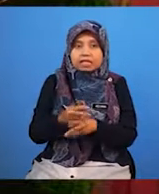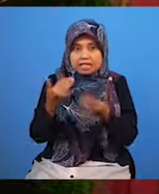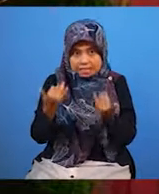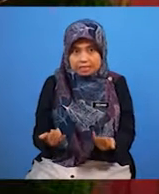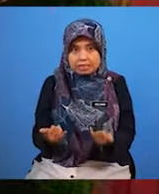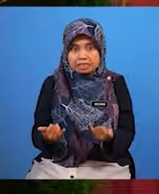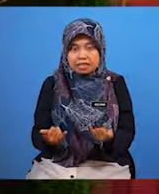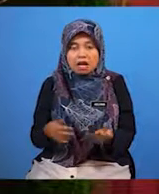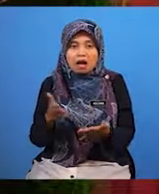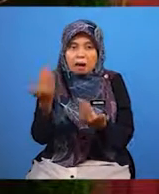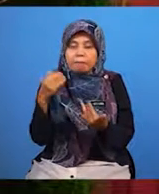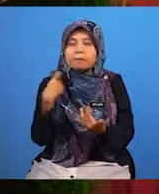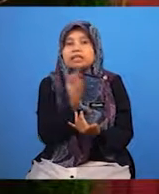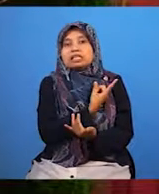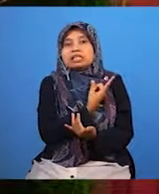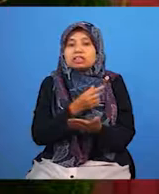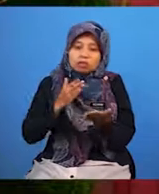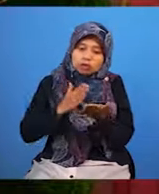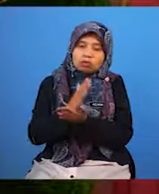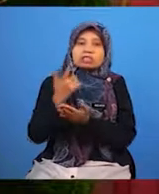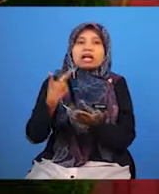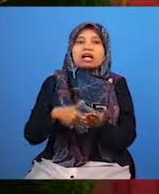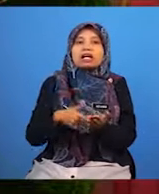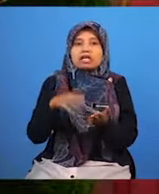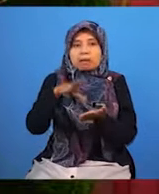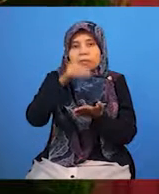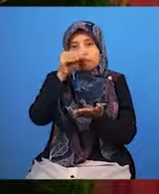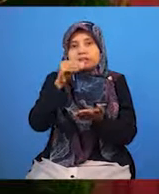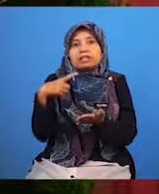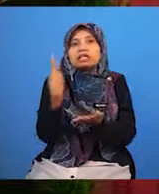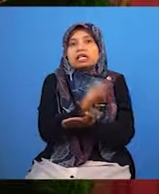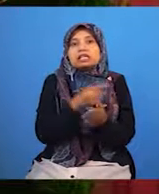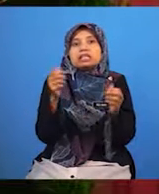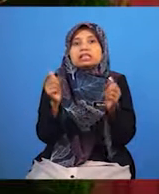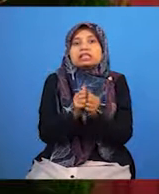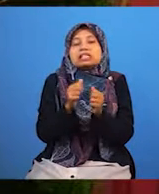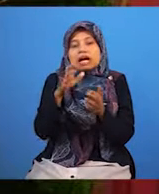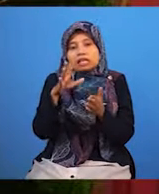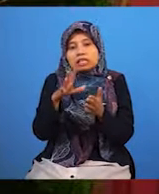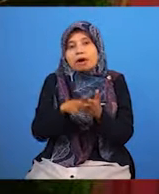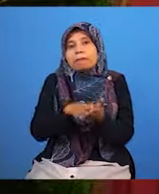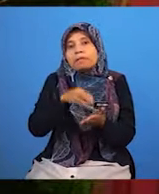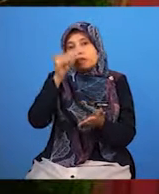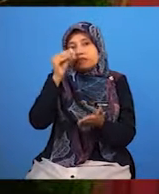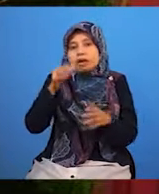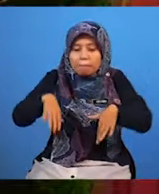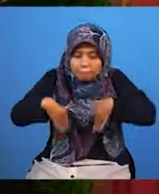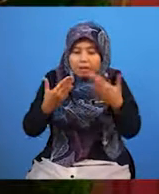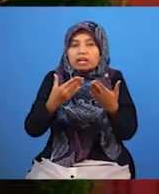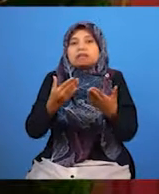Sekarang, mari kita teruskan lagi sesi pembelajaran kita dengan mempelajari